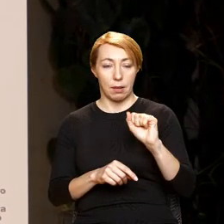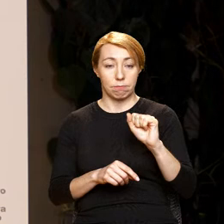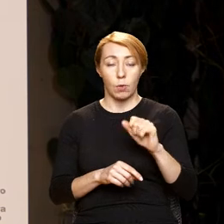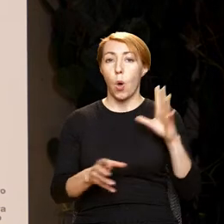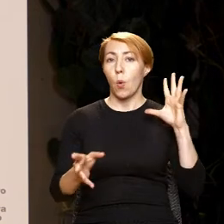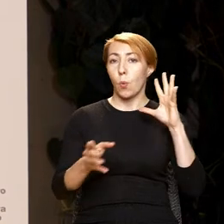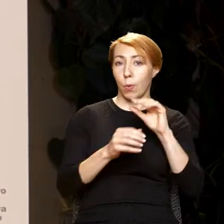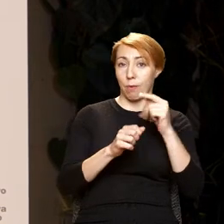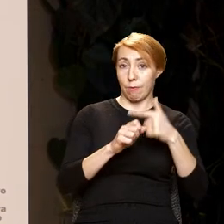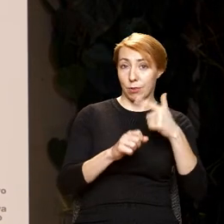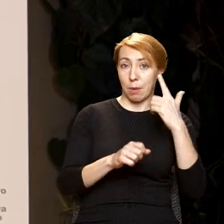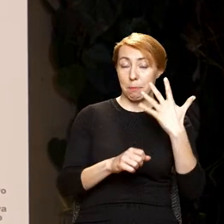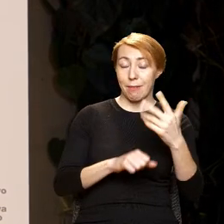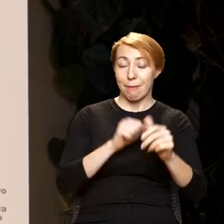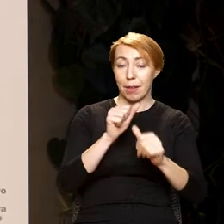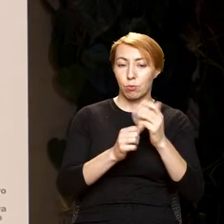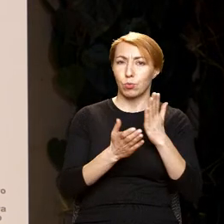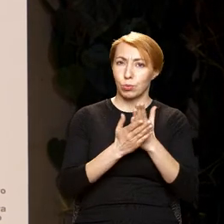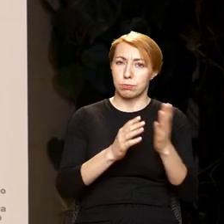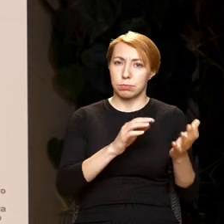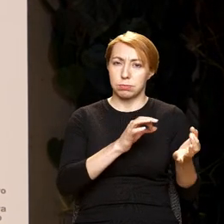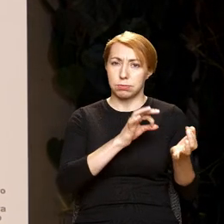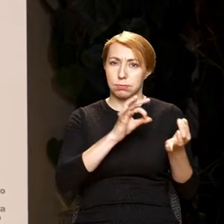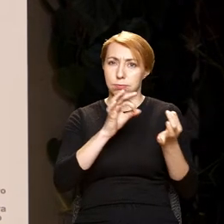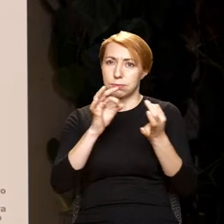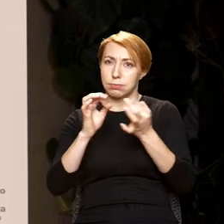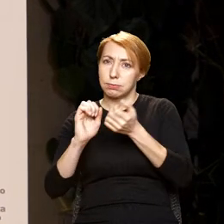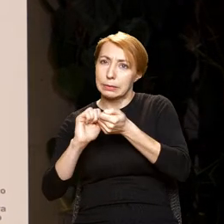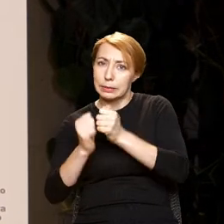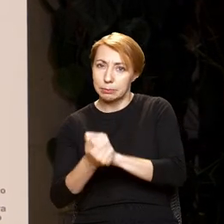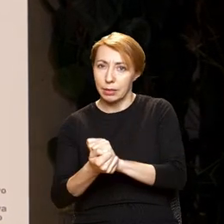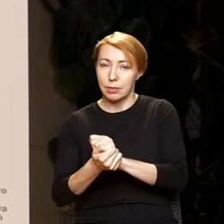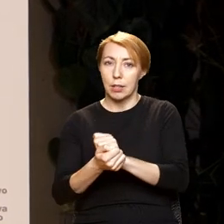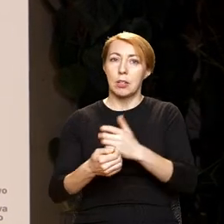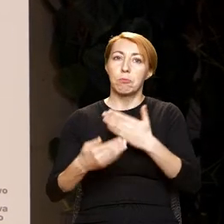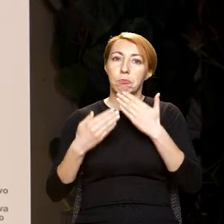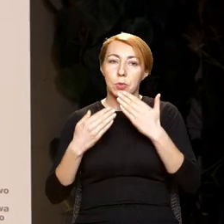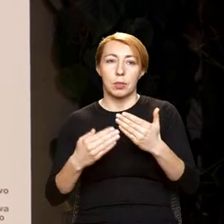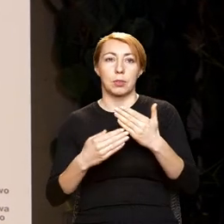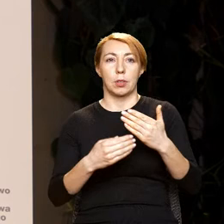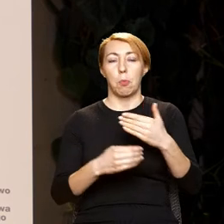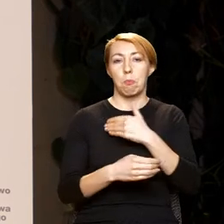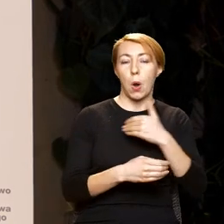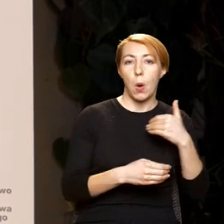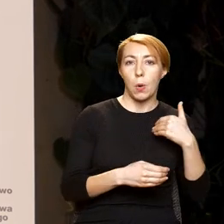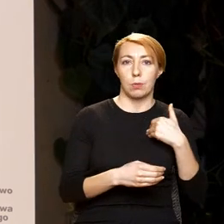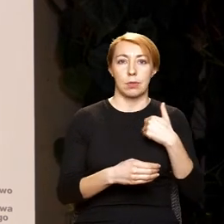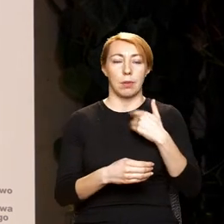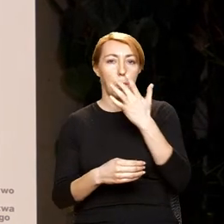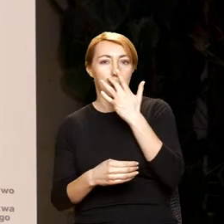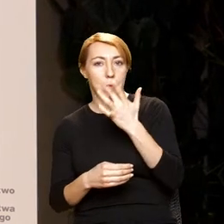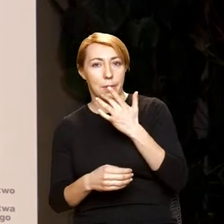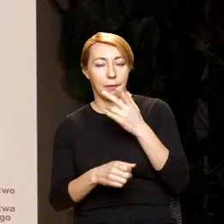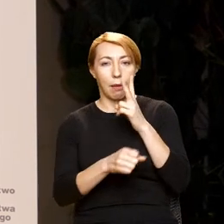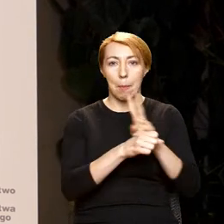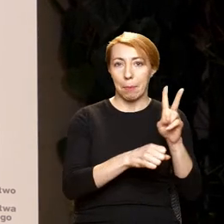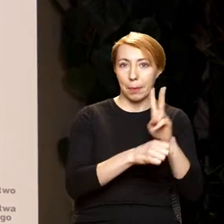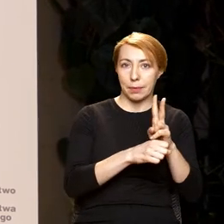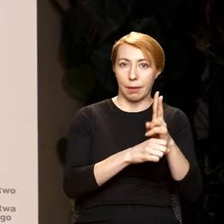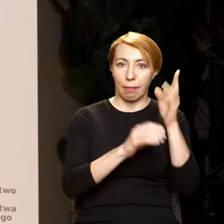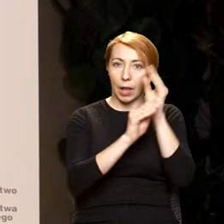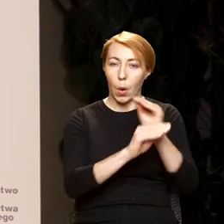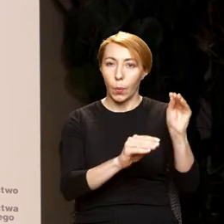zmieniło dzięki wysiłkowi polskich, rosyjskich, japońskich naukowców i dzięki